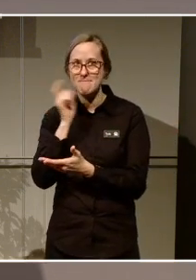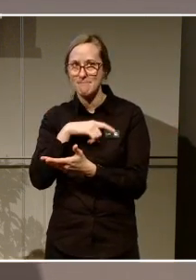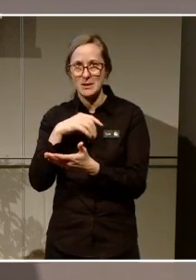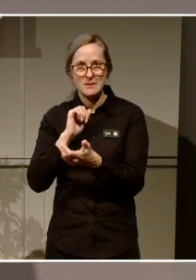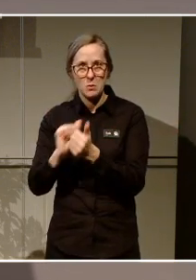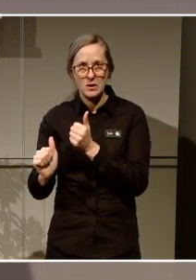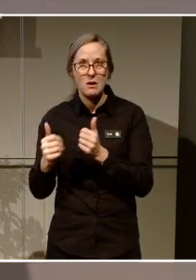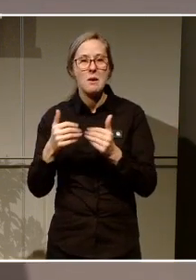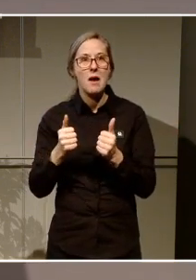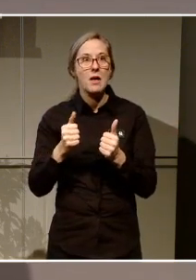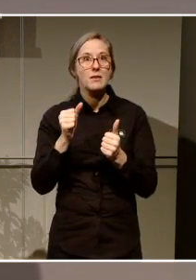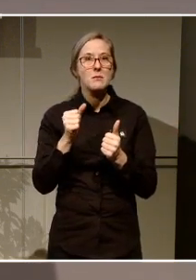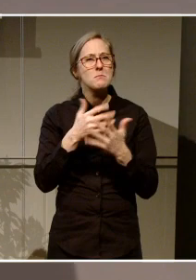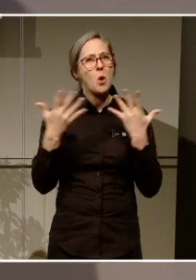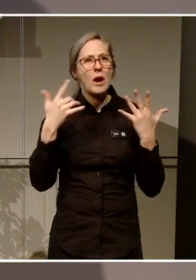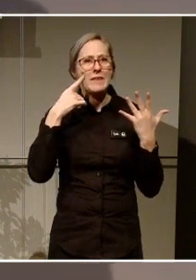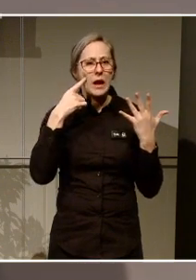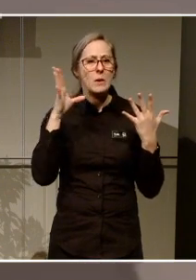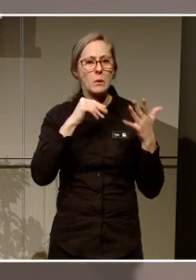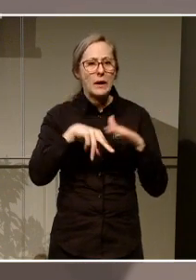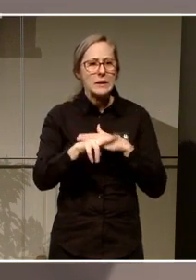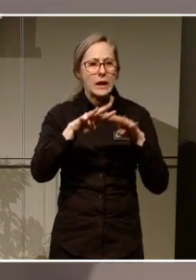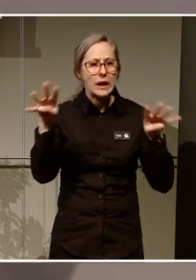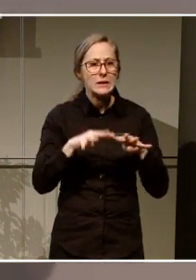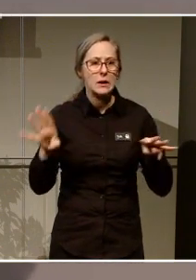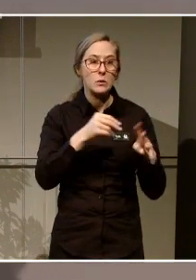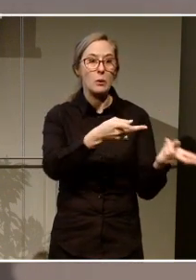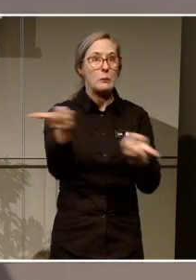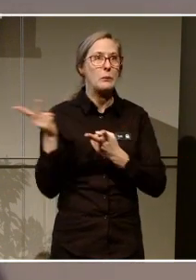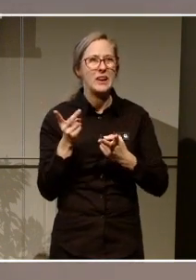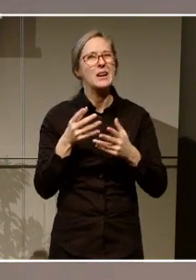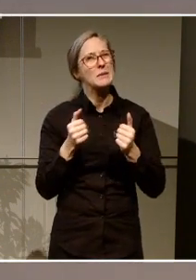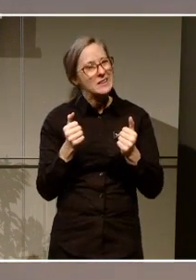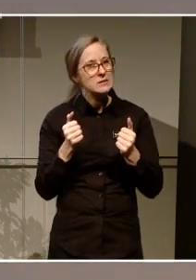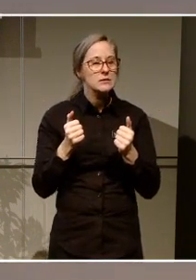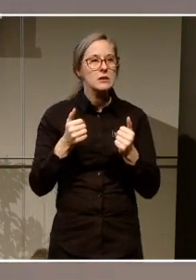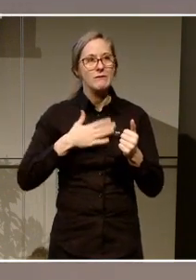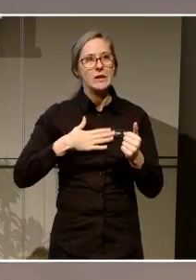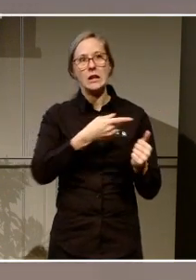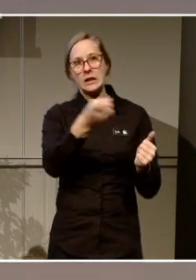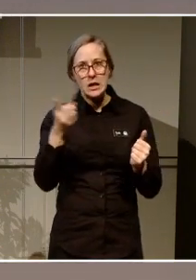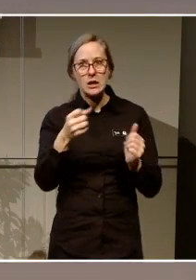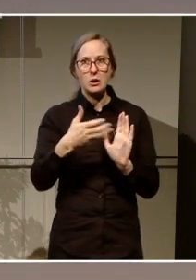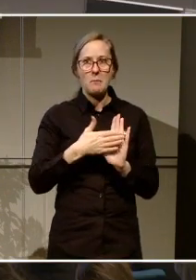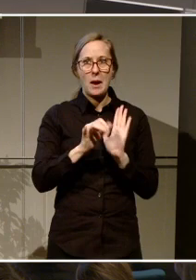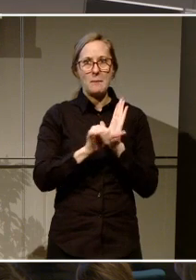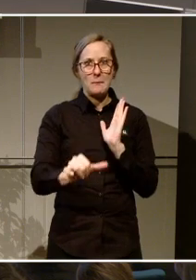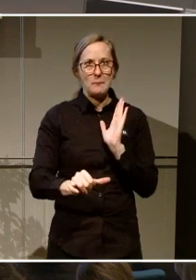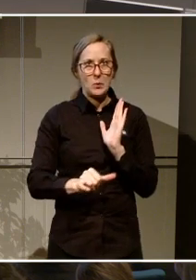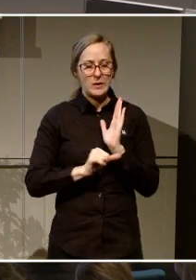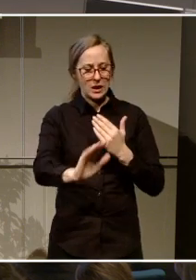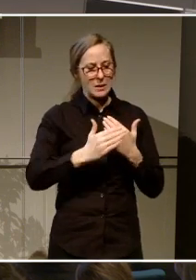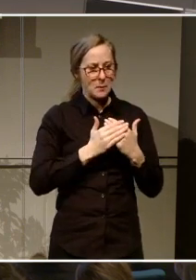ser det likadant ut. Så jag vill att ni tar med er den här modellen tillbaka i era tänkande